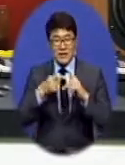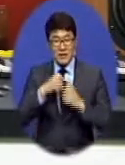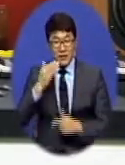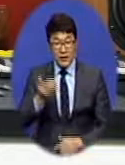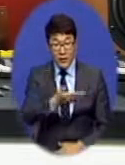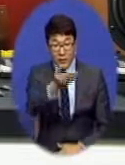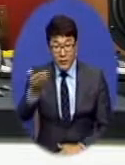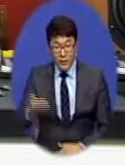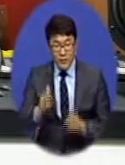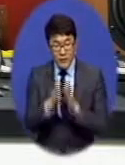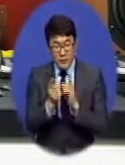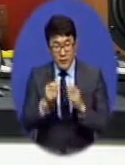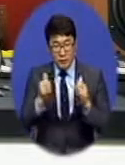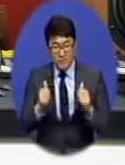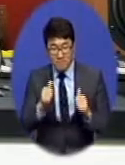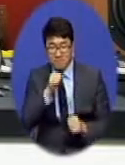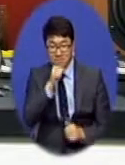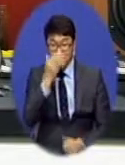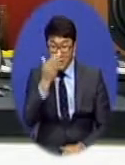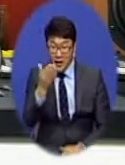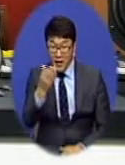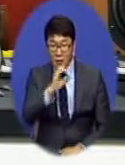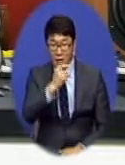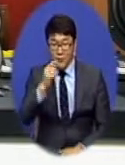네. 직접 심사를 하시죠. 네, 맞습니다.